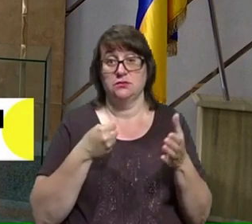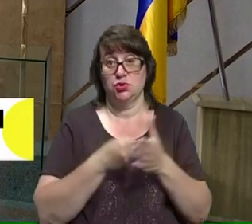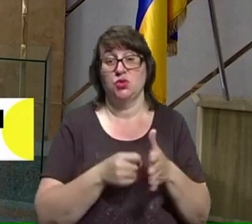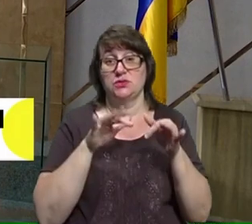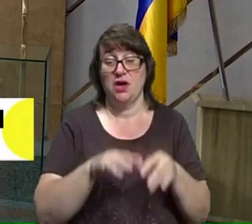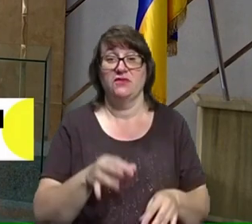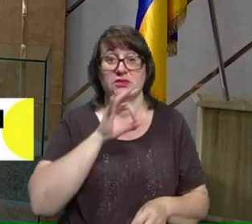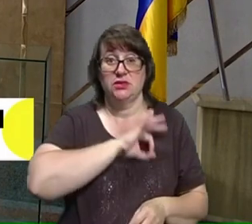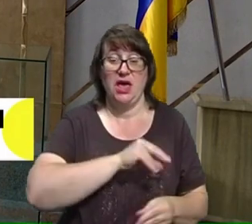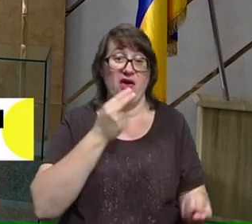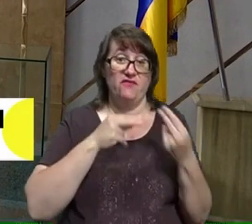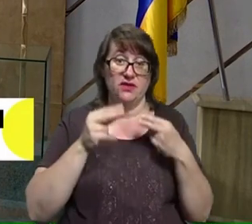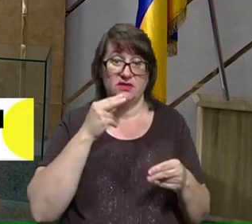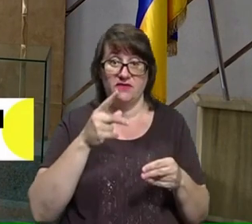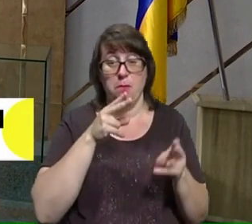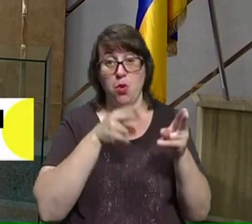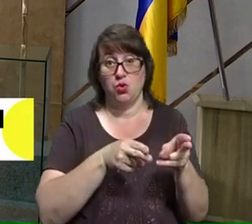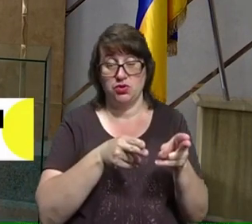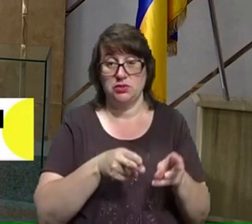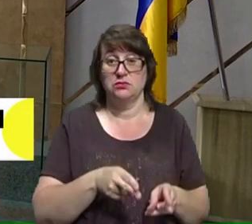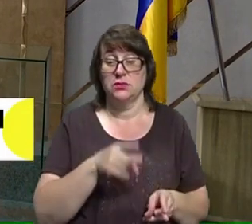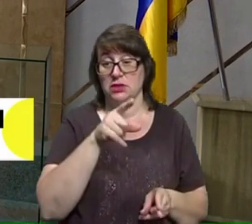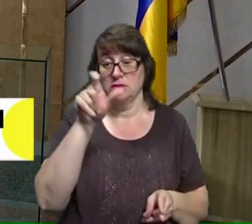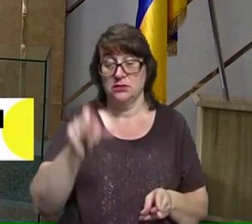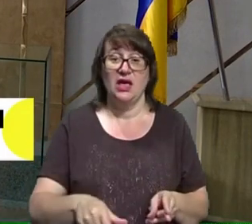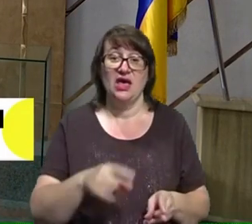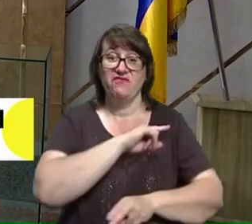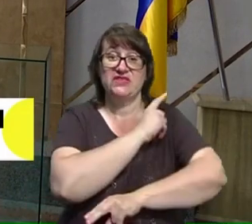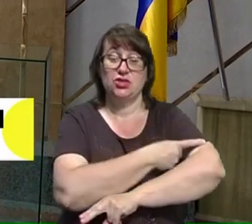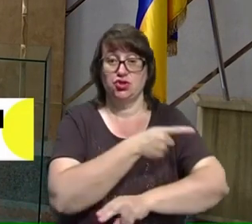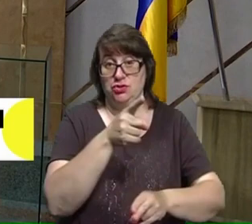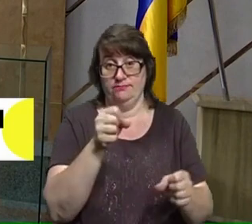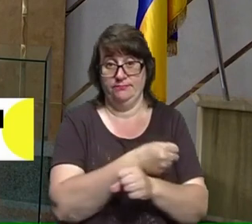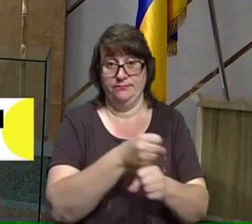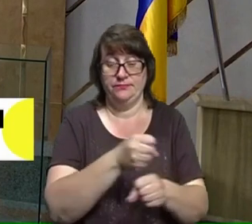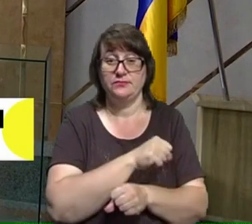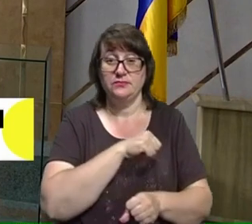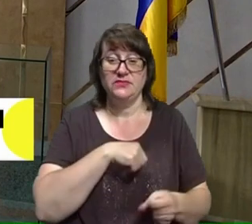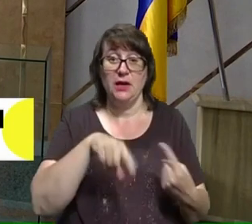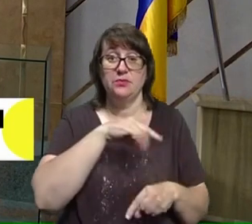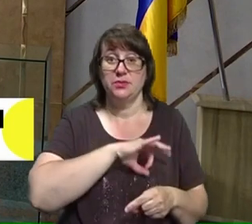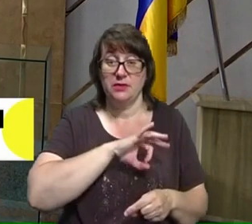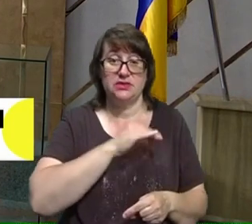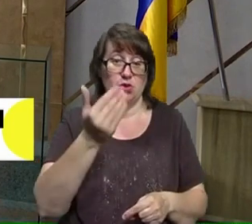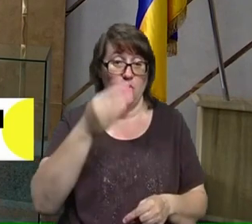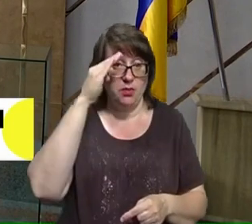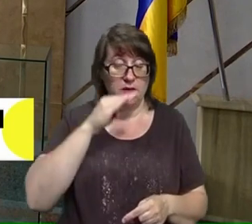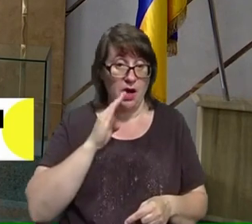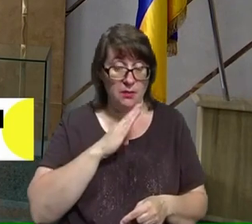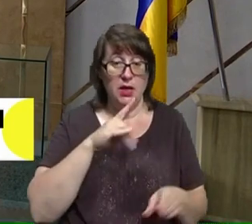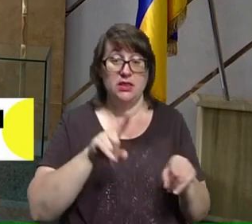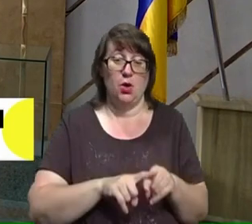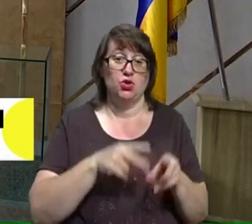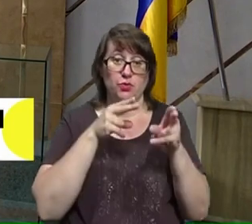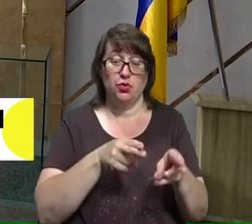ефективну тактику погроз. Він погрожував фізичною розправою над самим підприємцем, над його батьками, а також погрожував